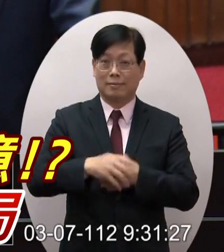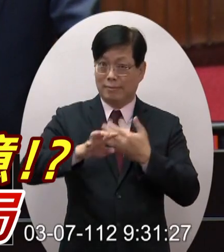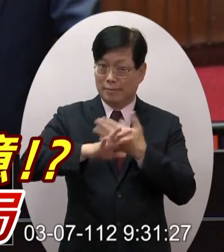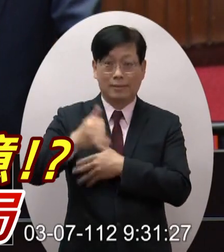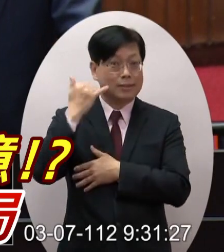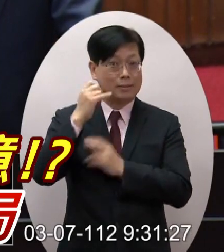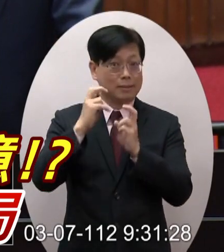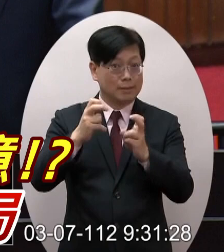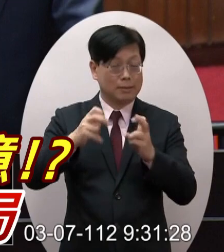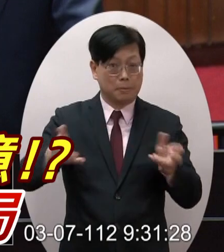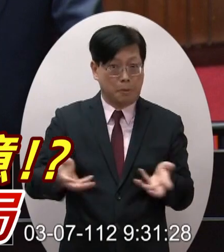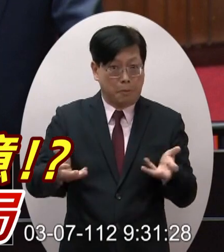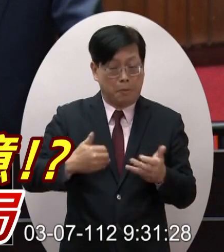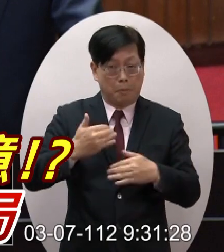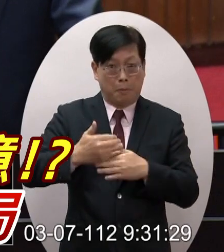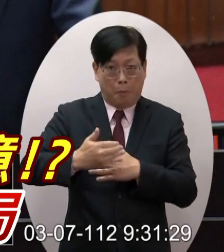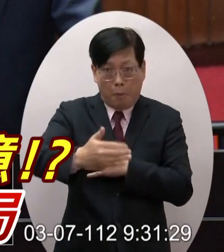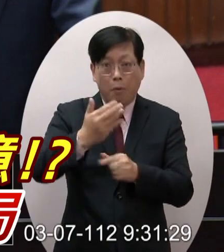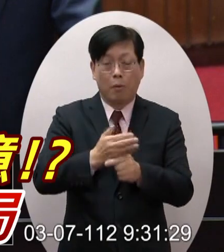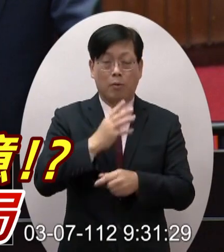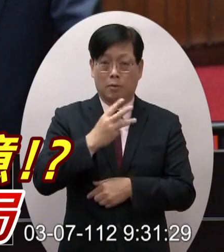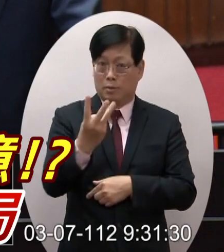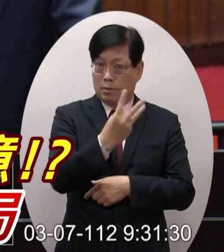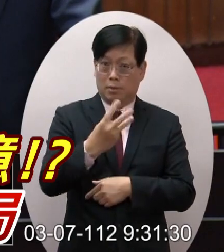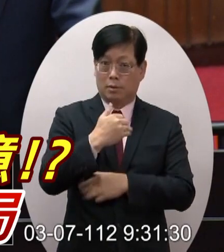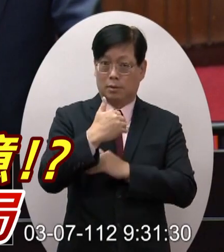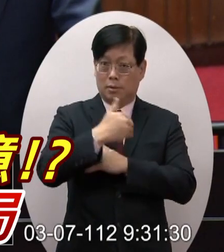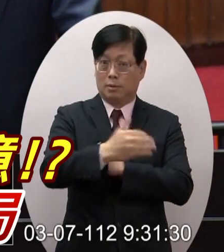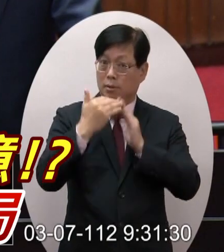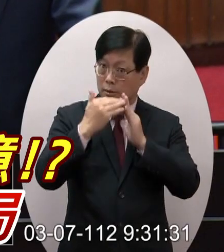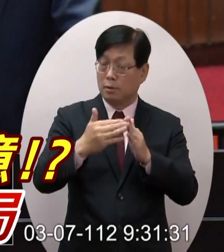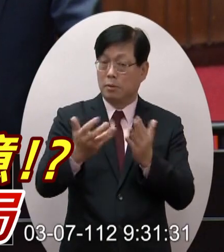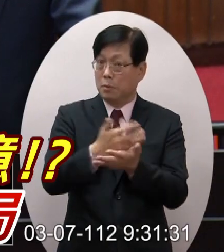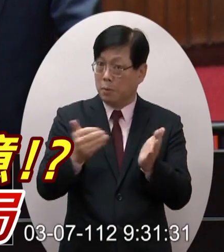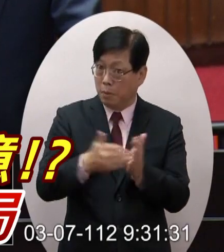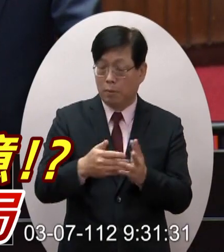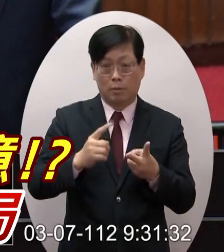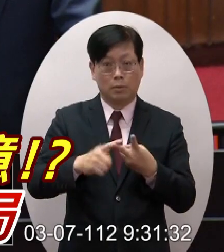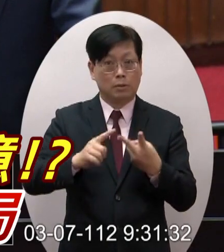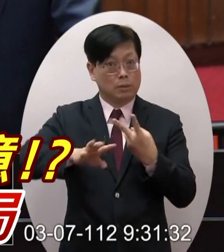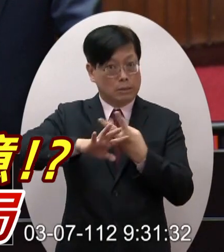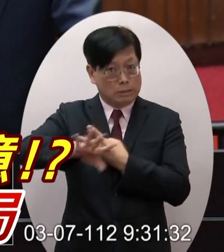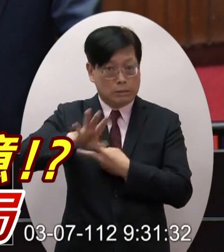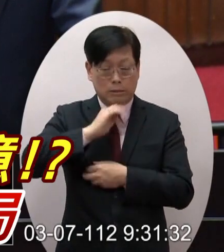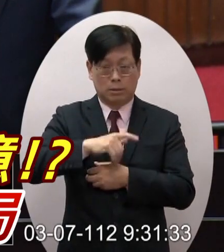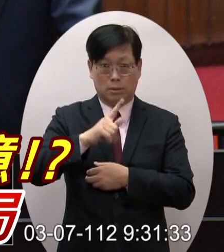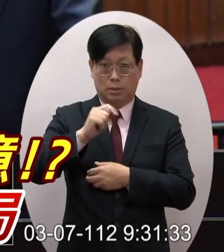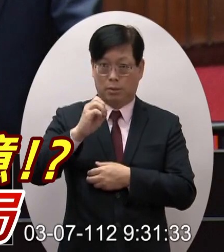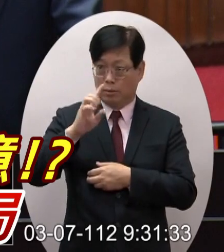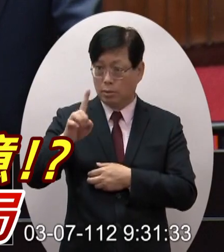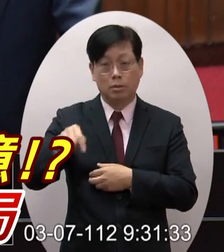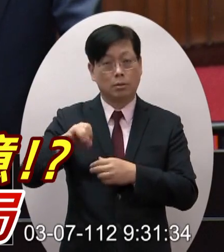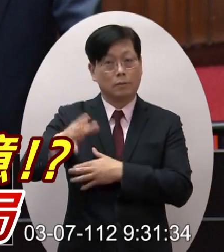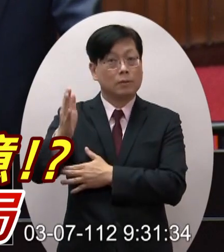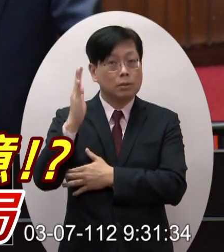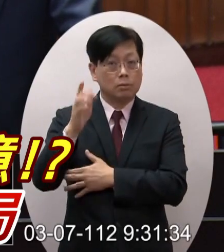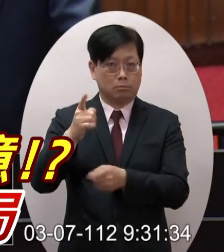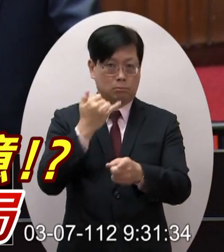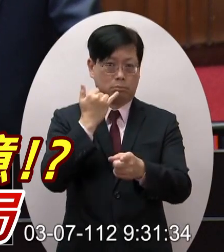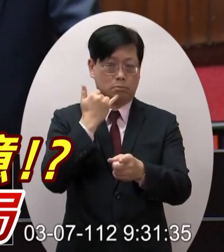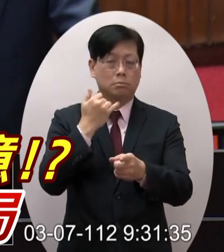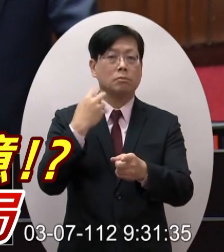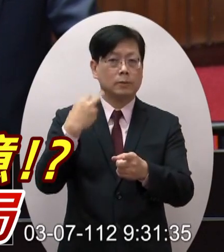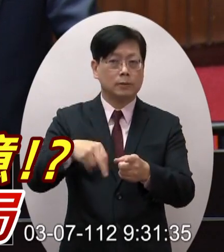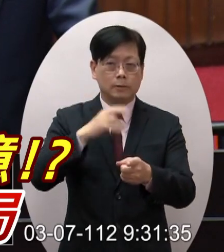基隆捷运新建的过程之中，三个县市沟通好之外，河谷廊带的发展 TOD 的部分，虽然地方政府他们可以